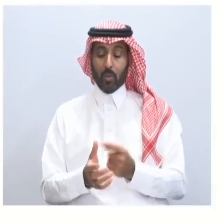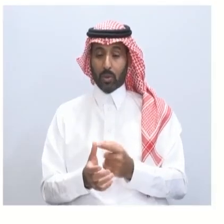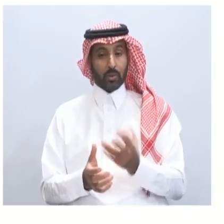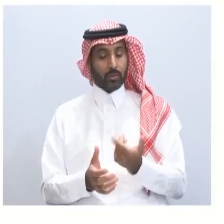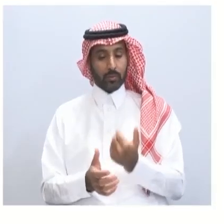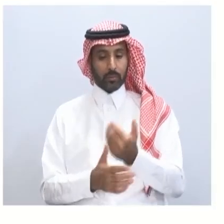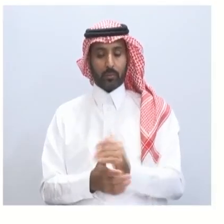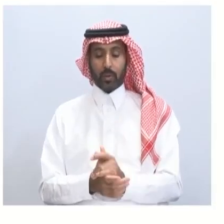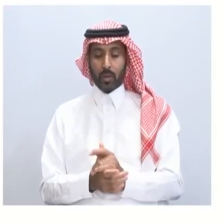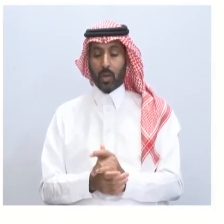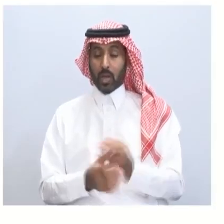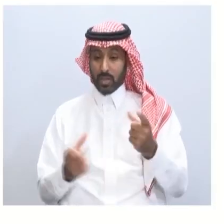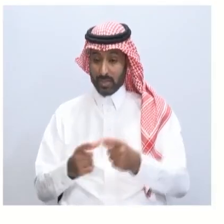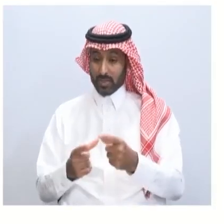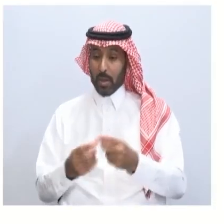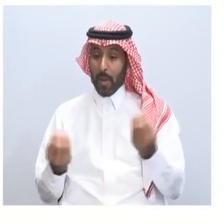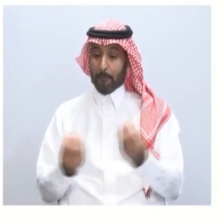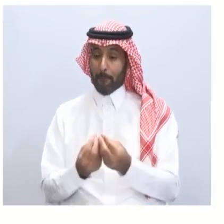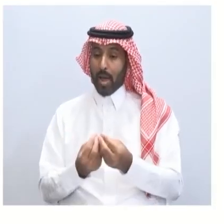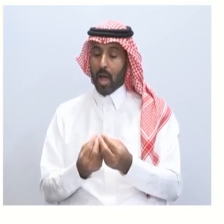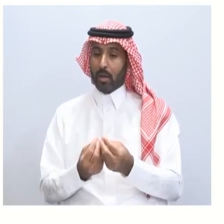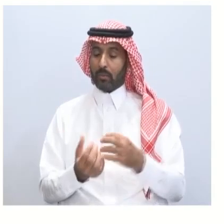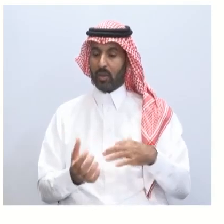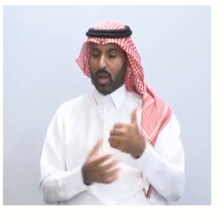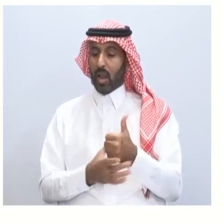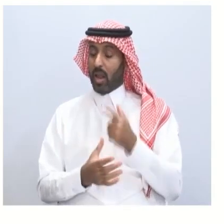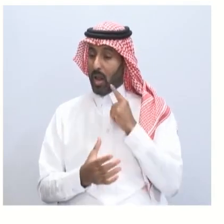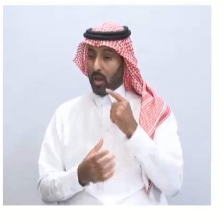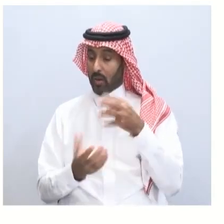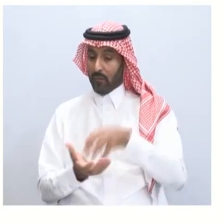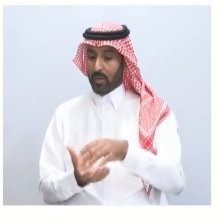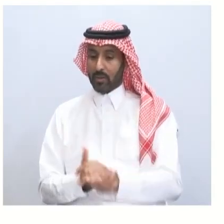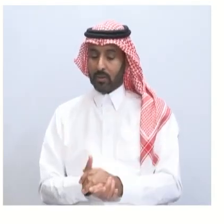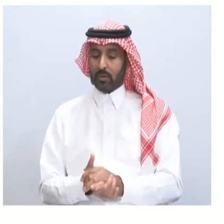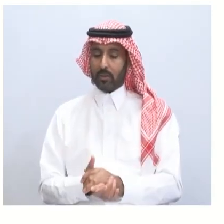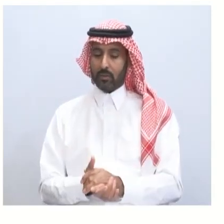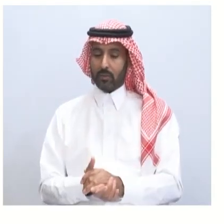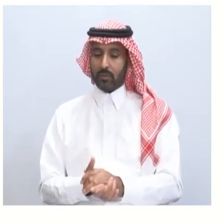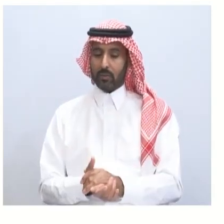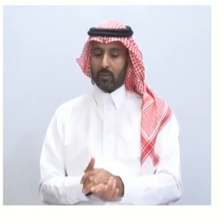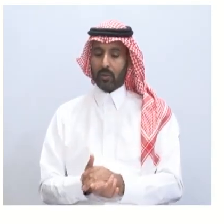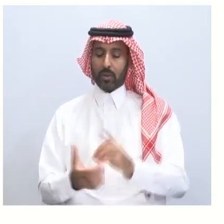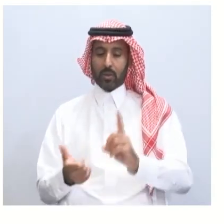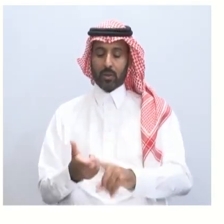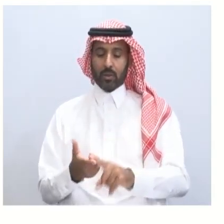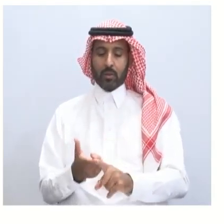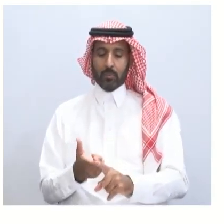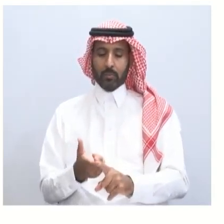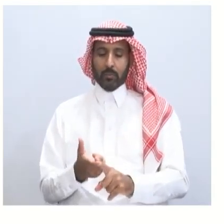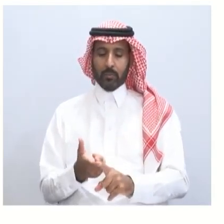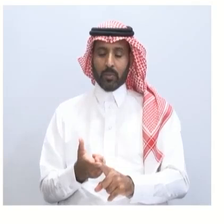ابدعتم الاجتماع مع رائد الفصل ثاني هذه ال خطوات بارك الله